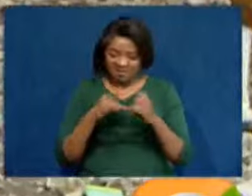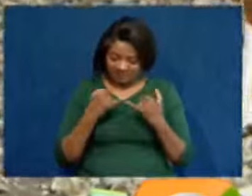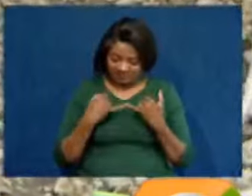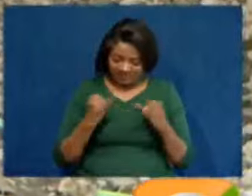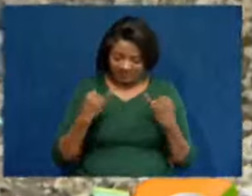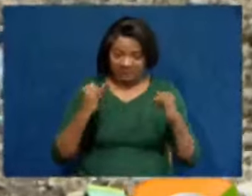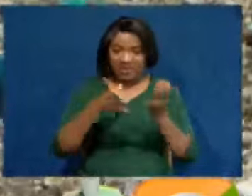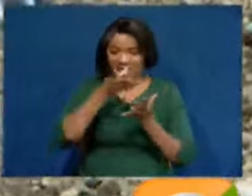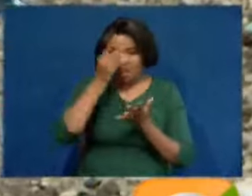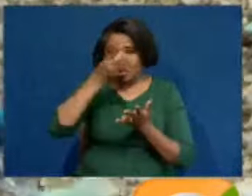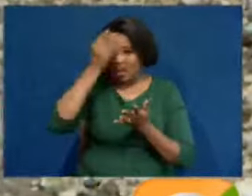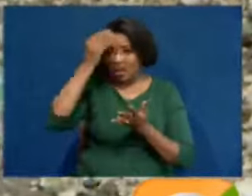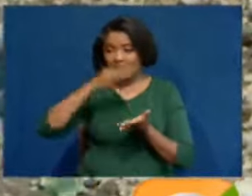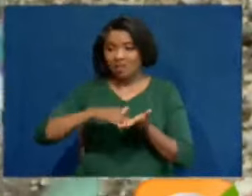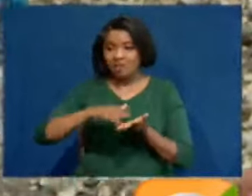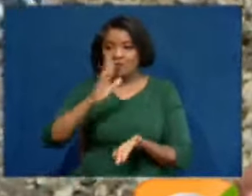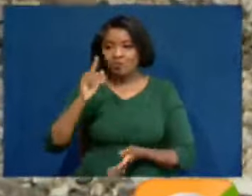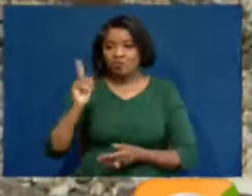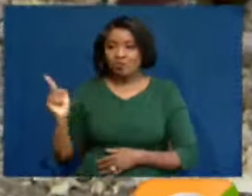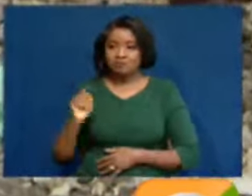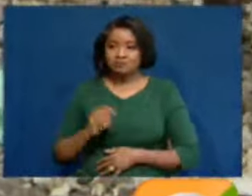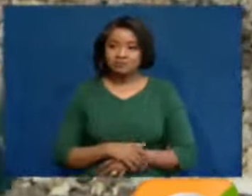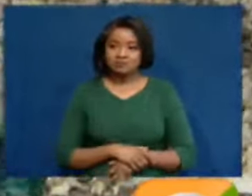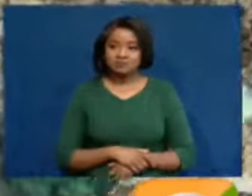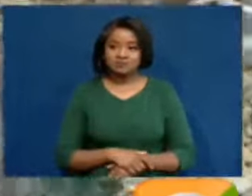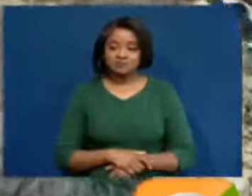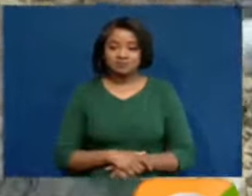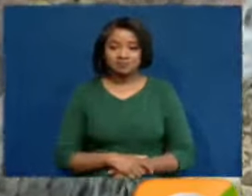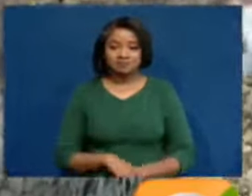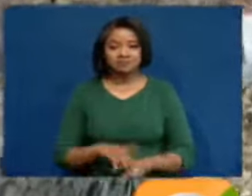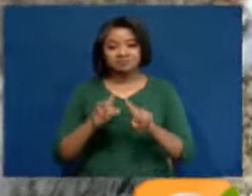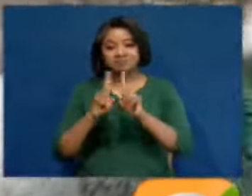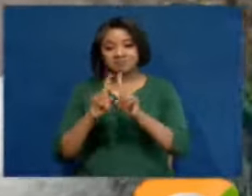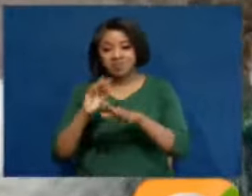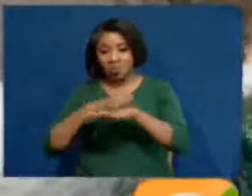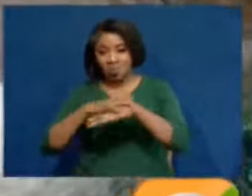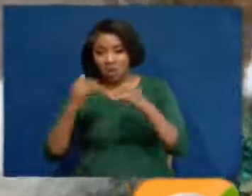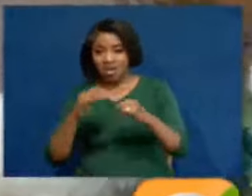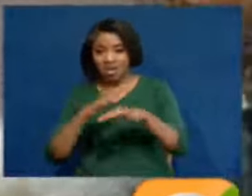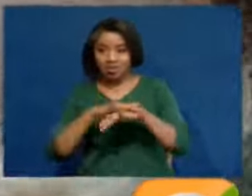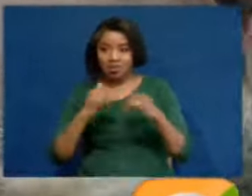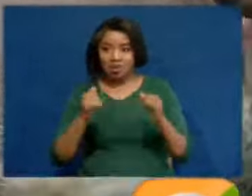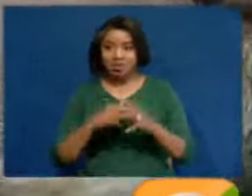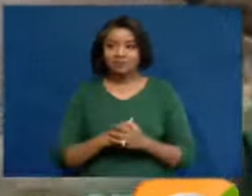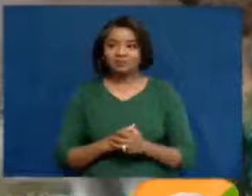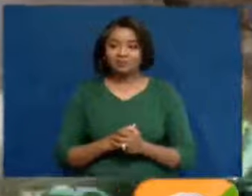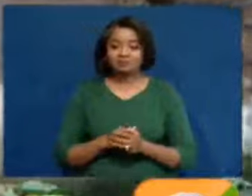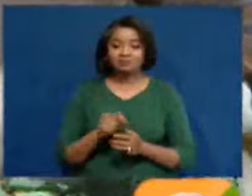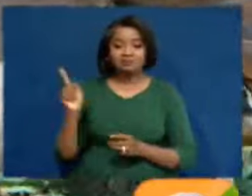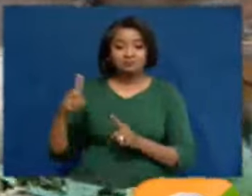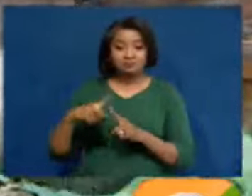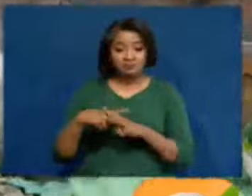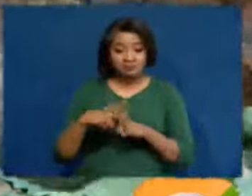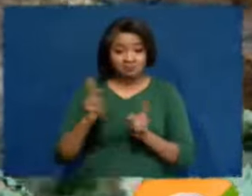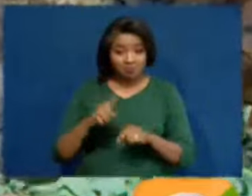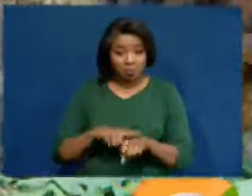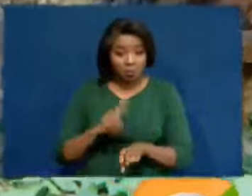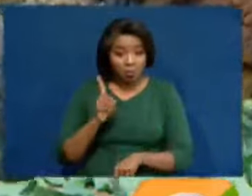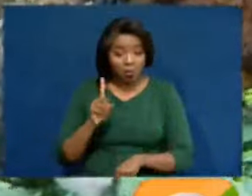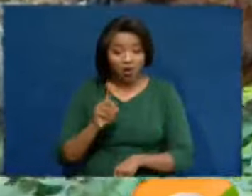kuhusu ndege hawa kupitia mafunzo na wosia kutoka kwa majukwaa ya mtandao. Alianza ufugaji wa ndege hawa